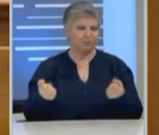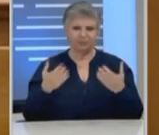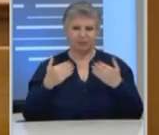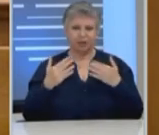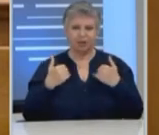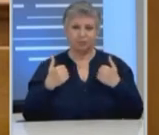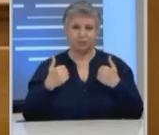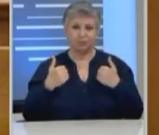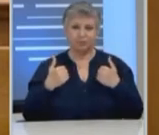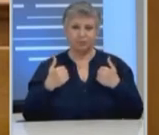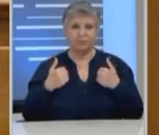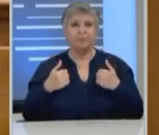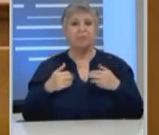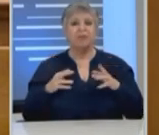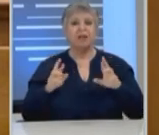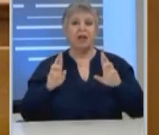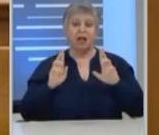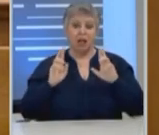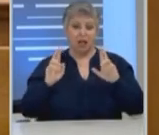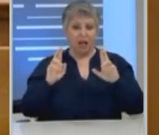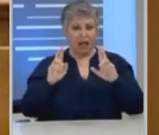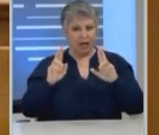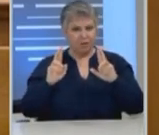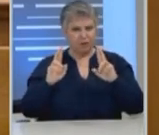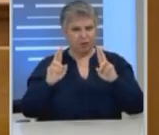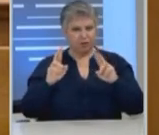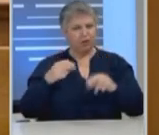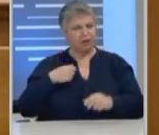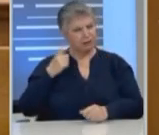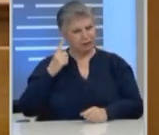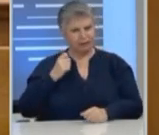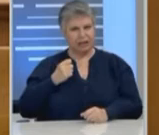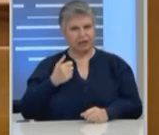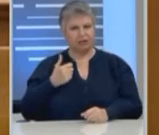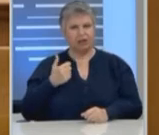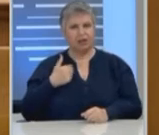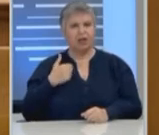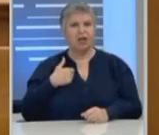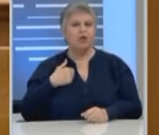Ελπίζω και ξέρετε... Παρακαλώ, ησυχία. Εγώ σας άκουσα με προσοχή, θέλω να ακούσετε κι εσείς.